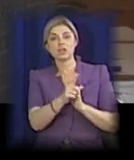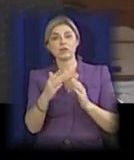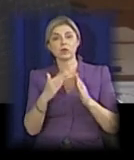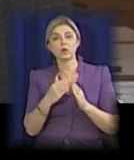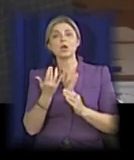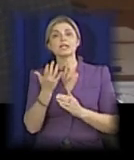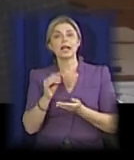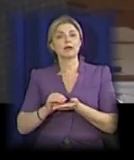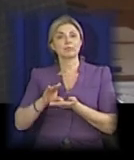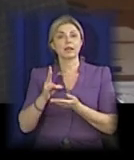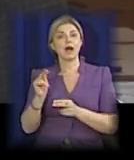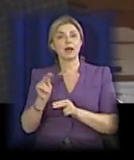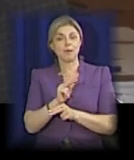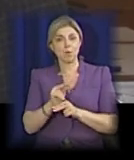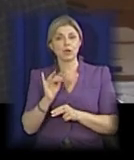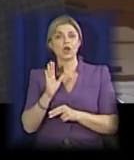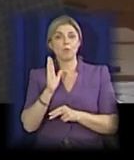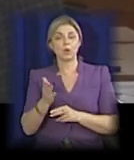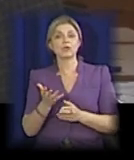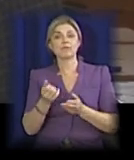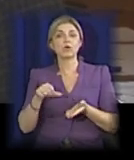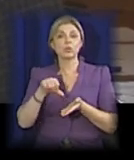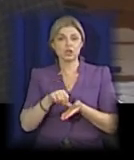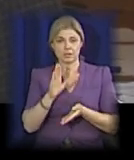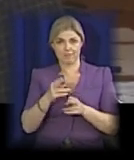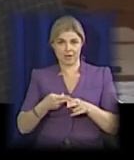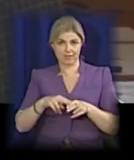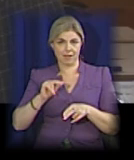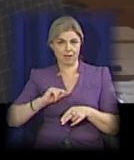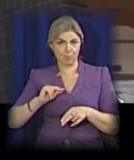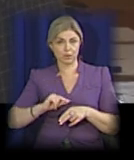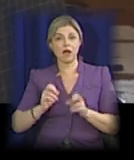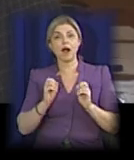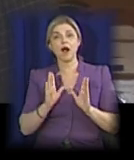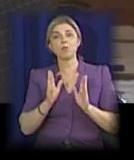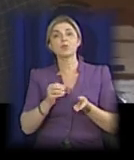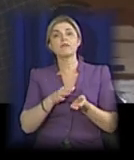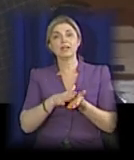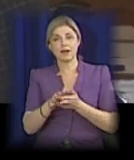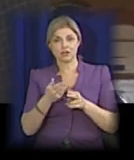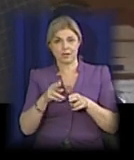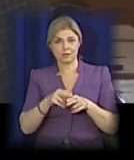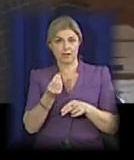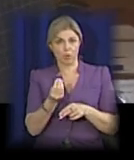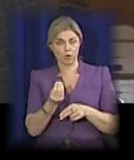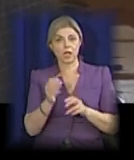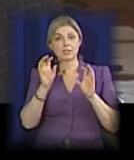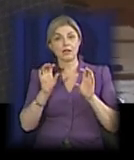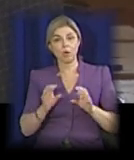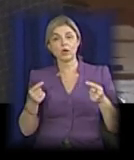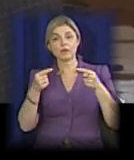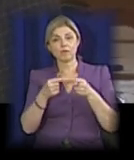ремонти... І вважаю, ми, звичайно, будемо брати участь в цій роботі, що як будуть витрачатися ці гроші. Закон визначає,